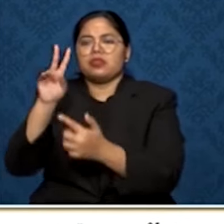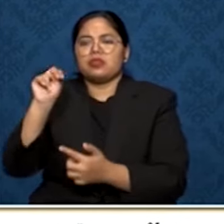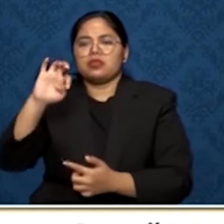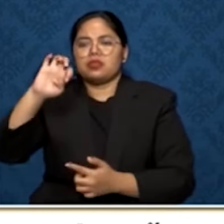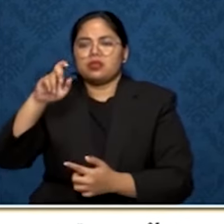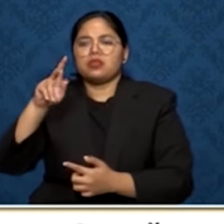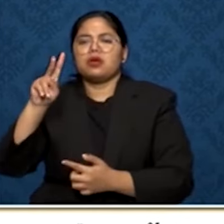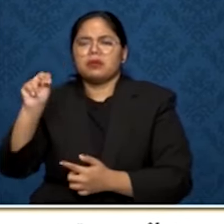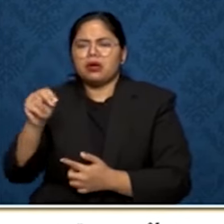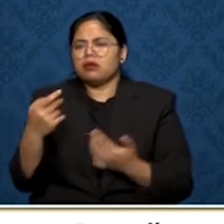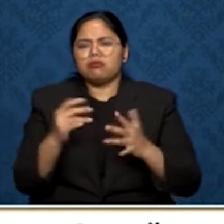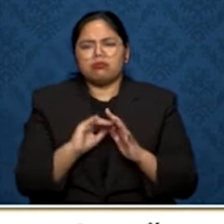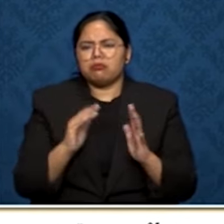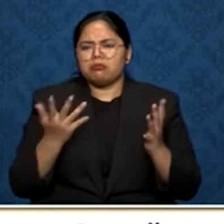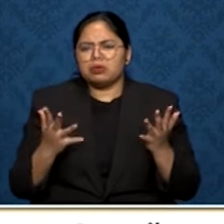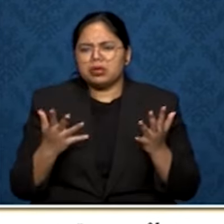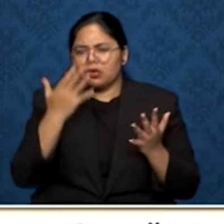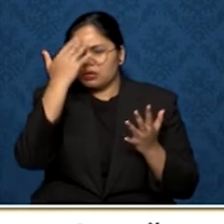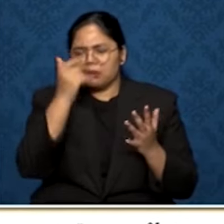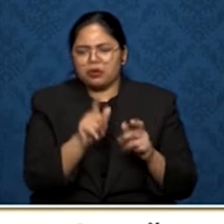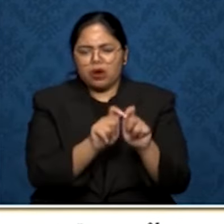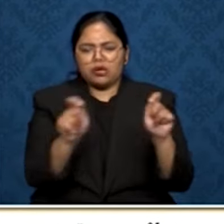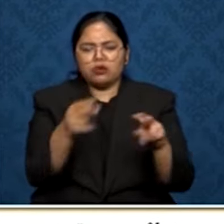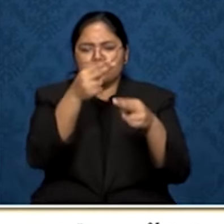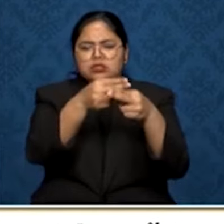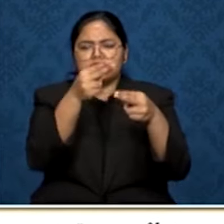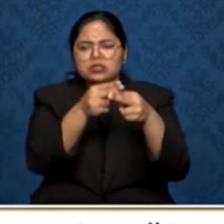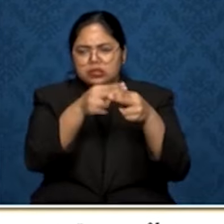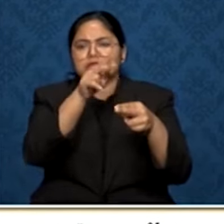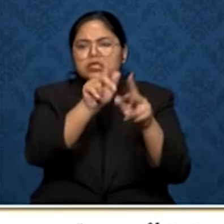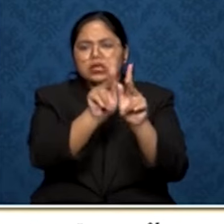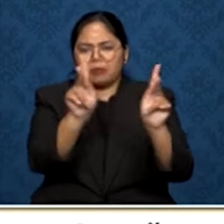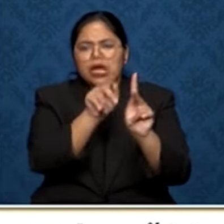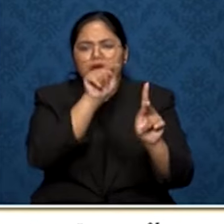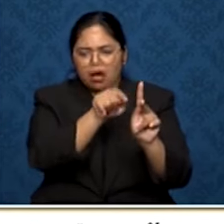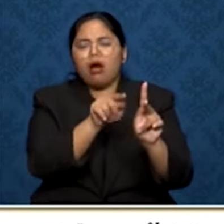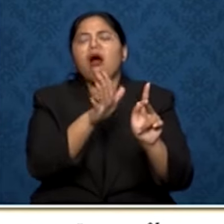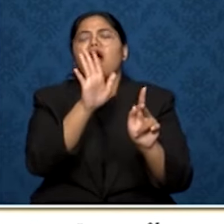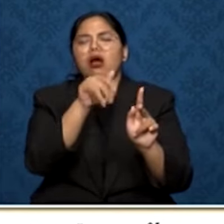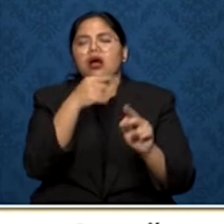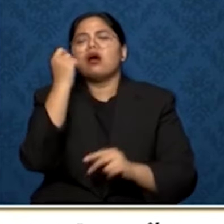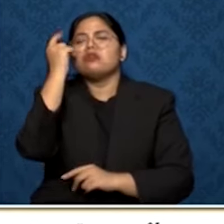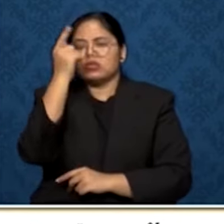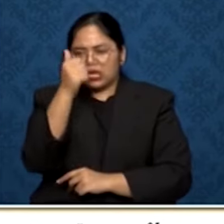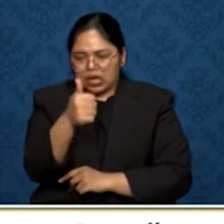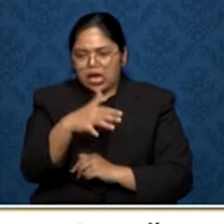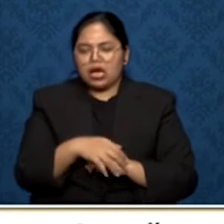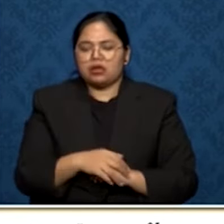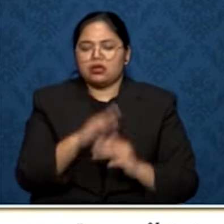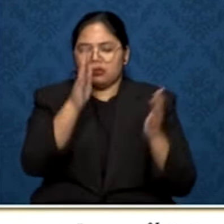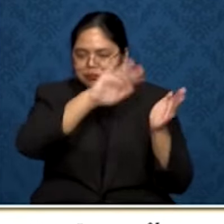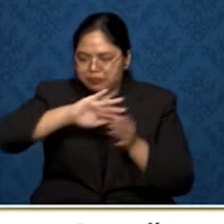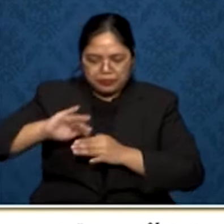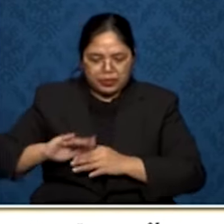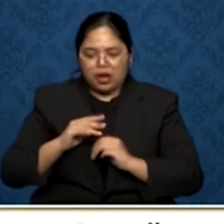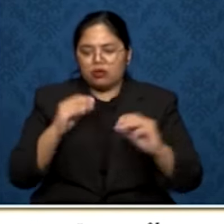อนุกรมการในนั้น ก็พอเข้าใจได้ ก็ละไว้ใฐานทเข้าใจครับโครงการถัดมาครั เปนโครงการที่ใช